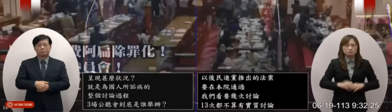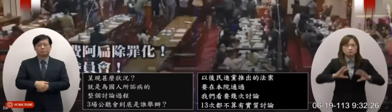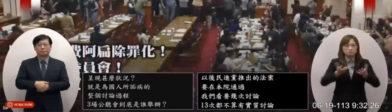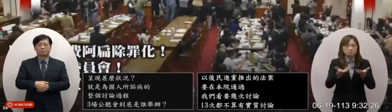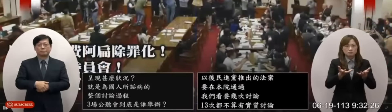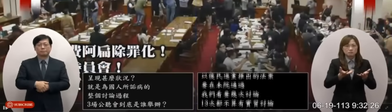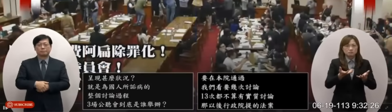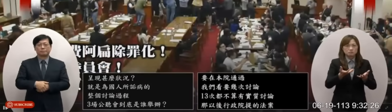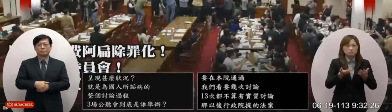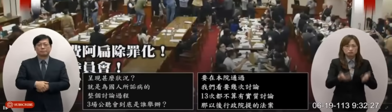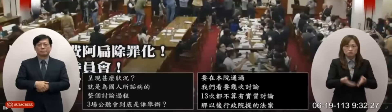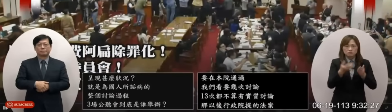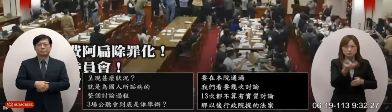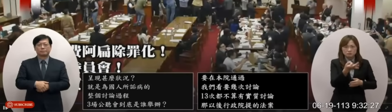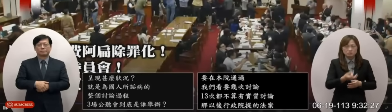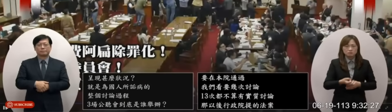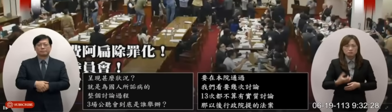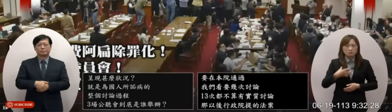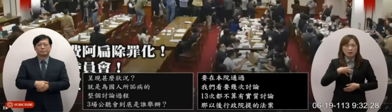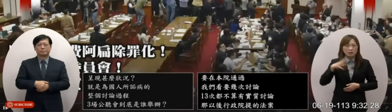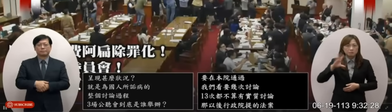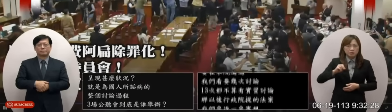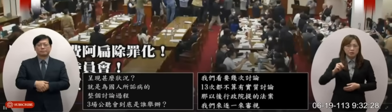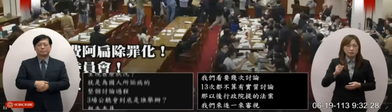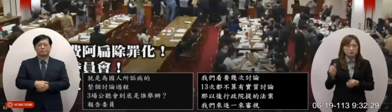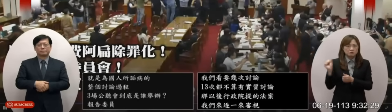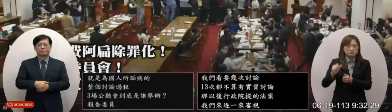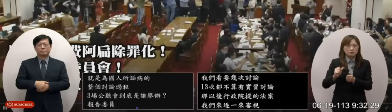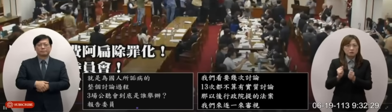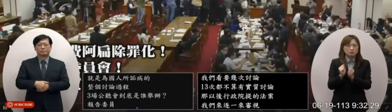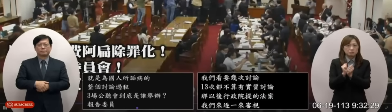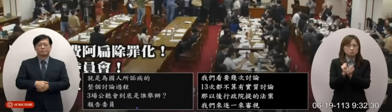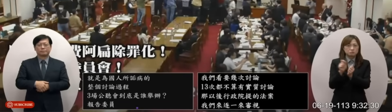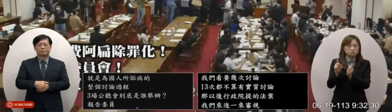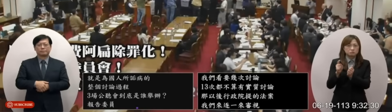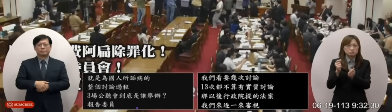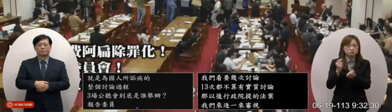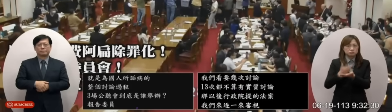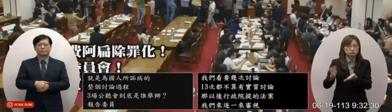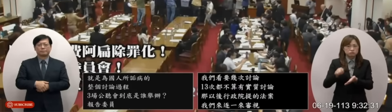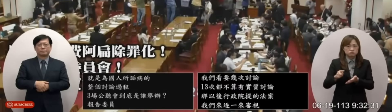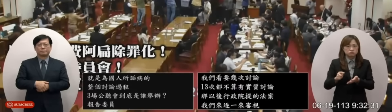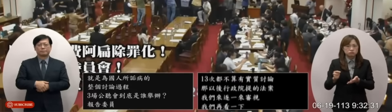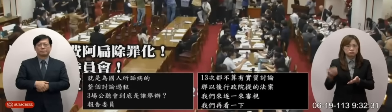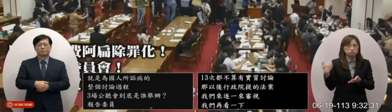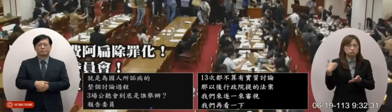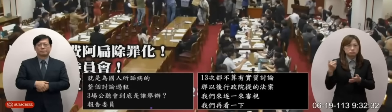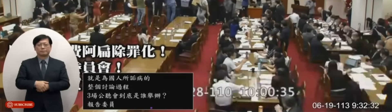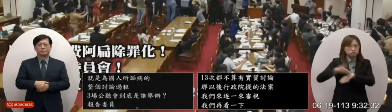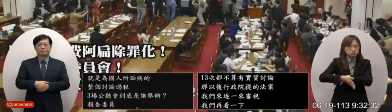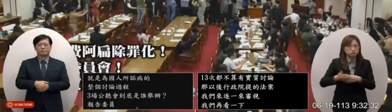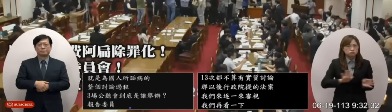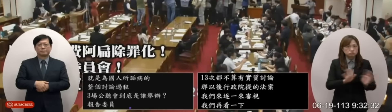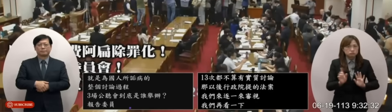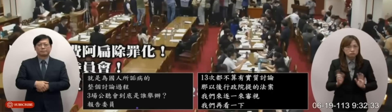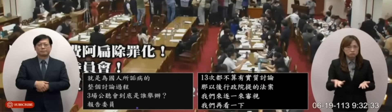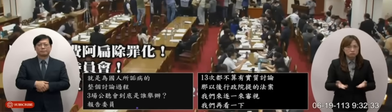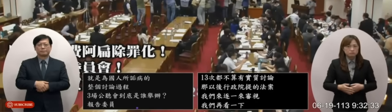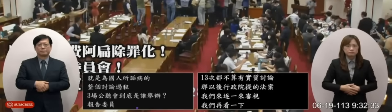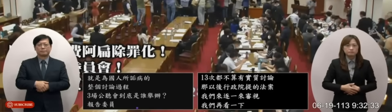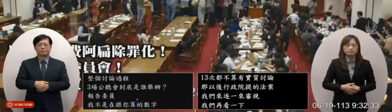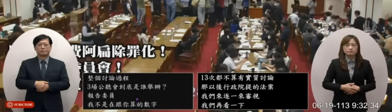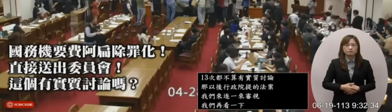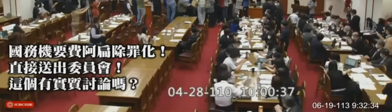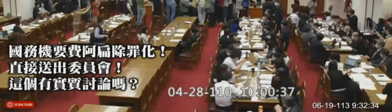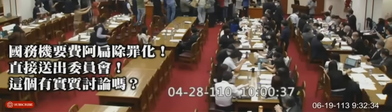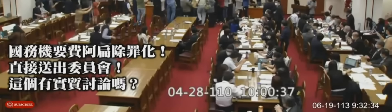费阿扁除罪化当时怎么通过的？ 宣布啊，会计法90条之1直接送出委员